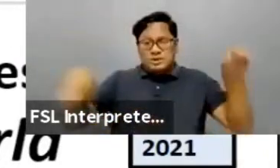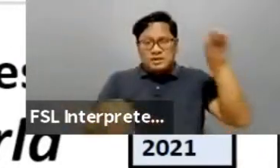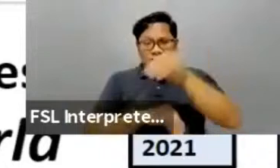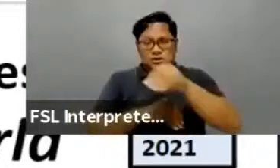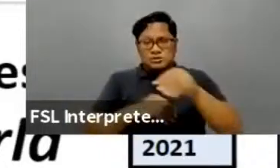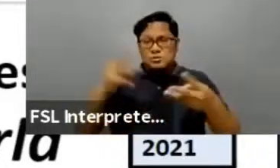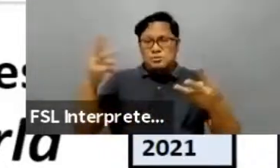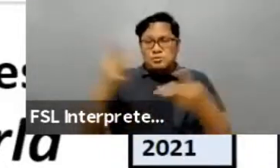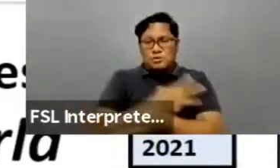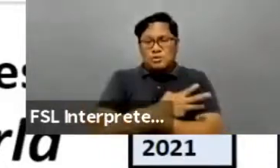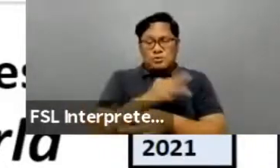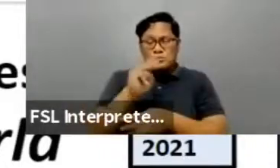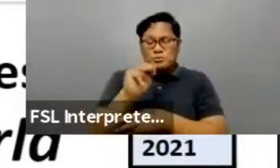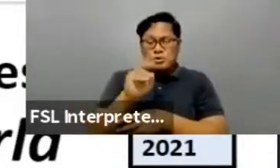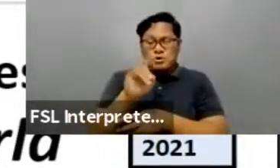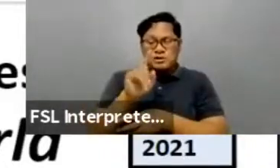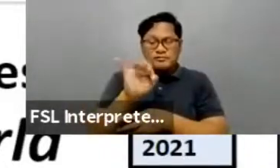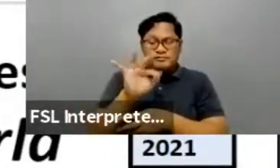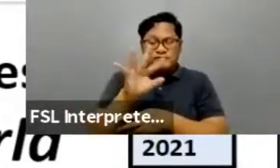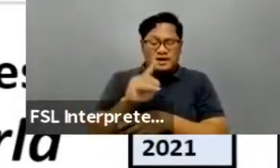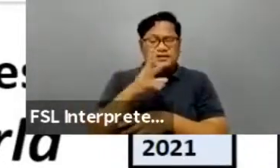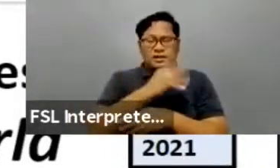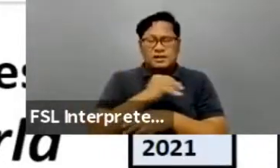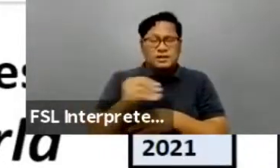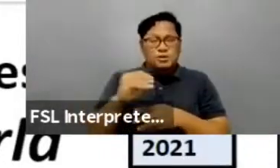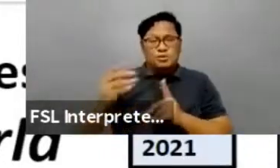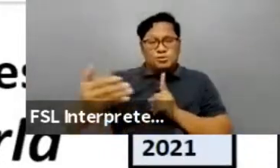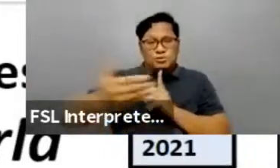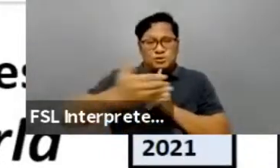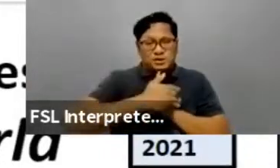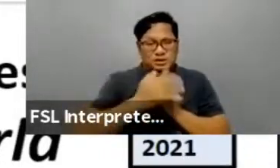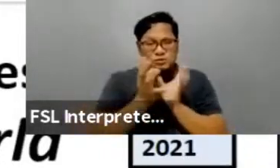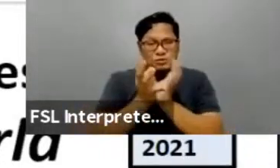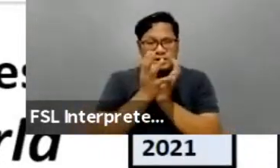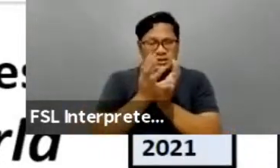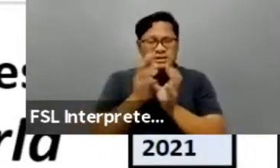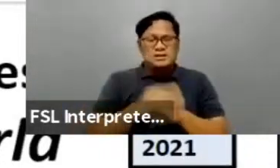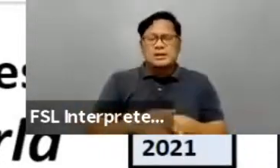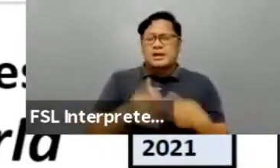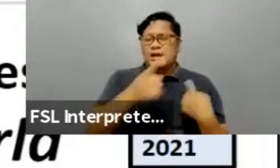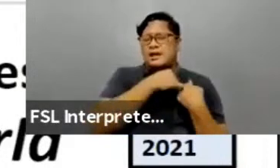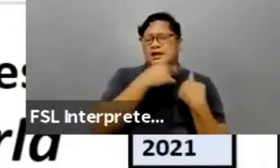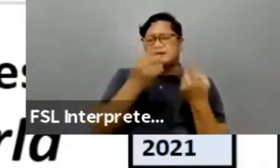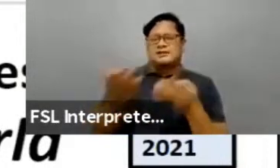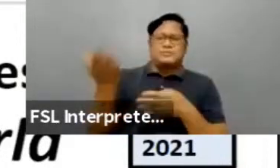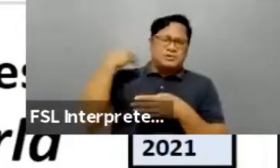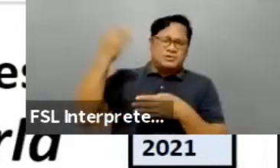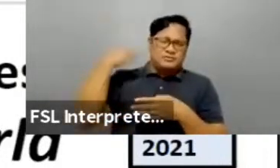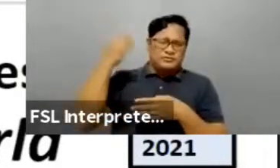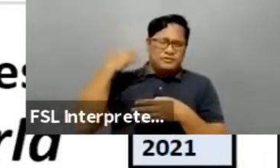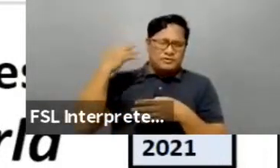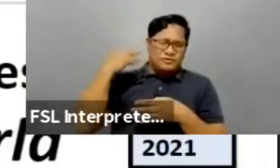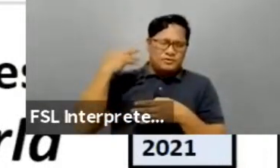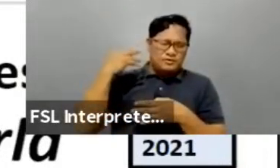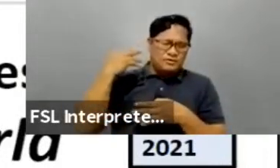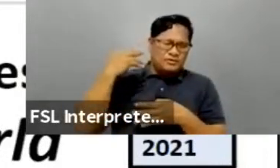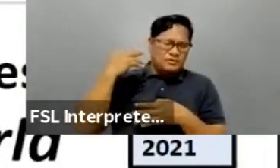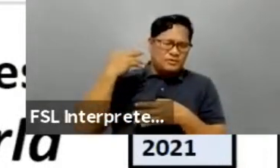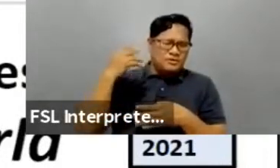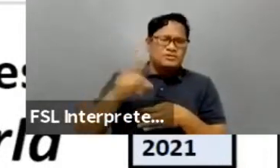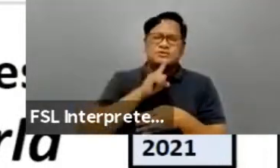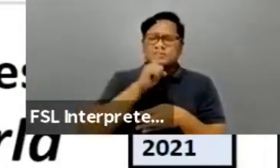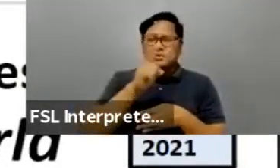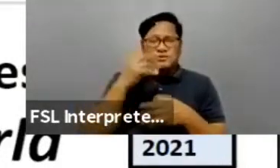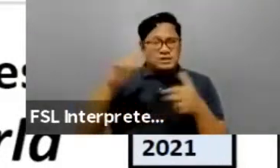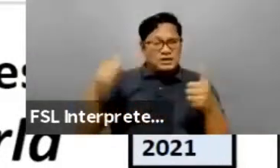modified enhanced community quarantine. Magmula noon ay bumababa naman na ang mga kaso